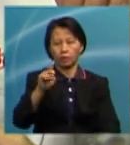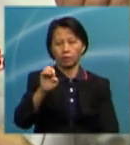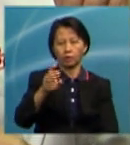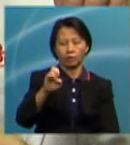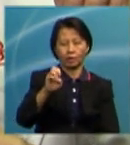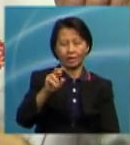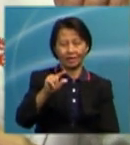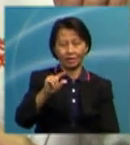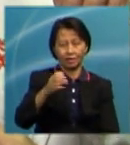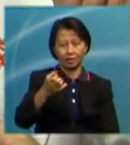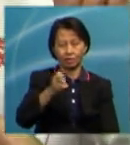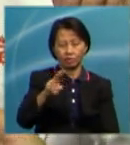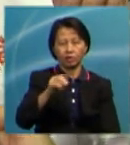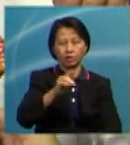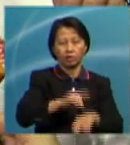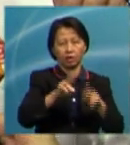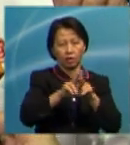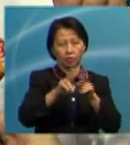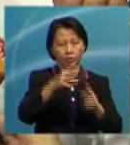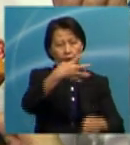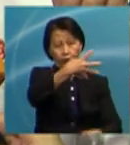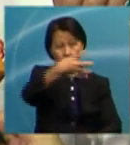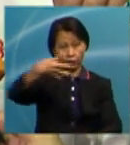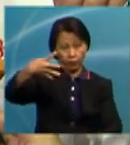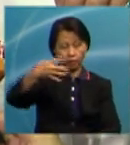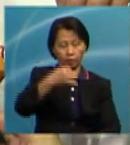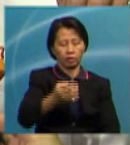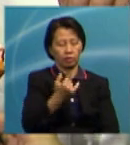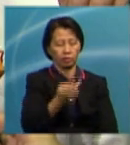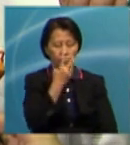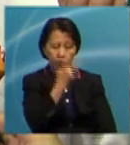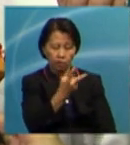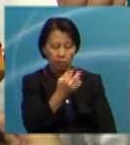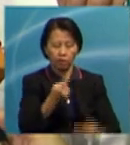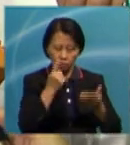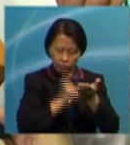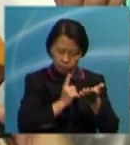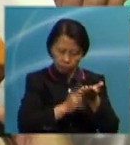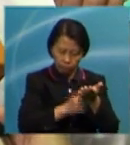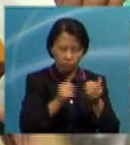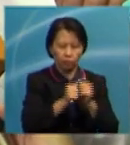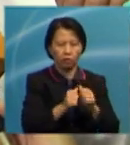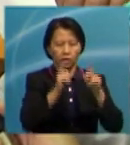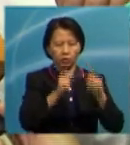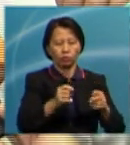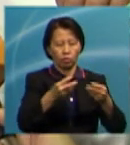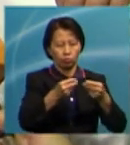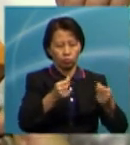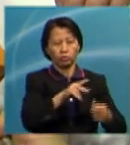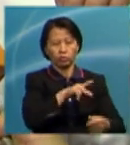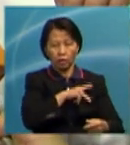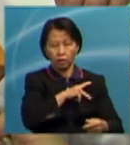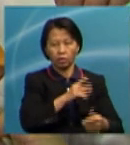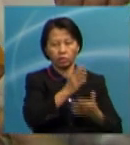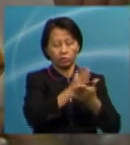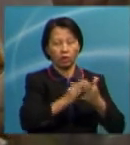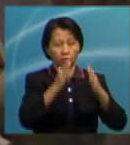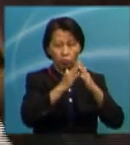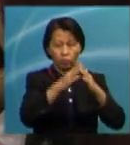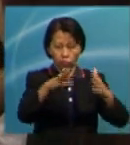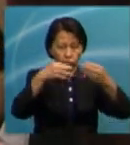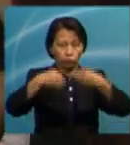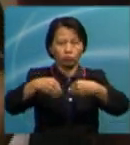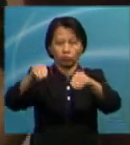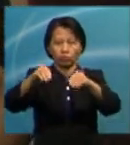empat tingkat dan kita juga sedang meneliti dan melihat dan berbincang dengan pihak-pihak tuanya kerana separuh rumah telah